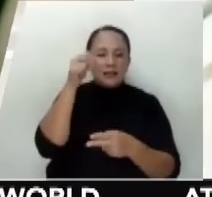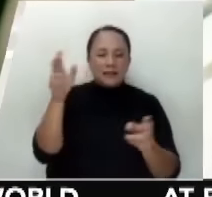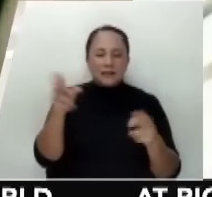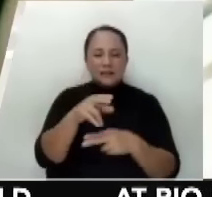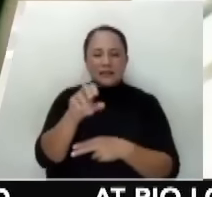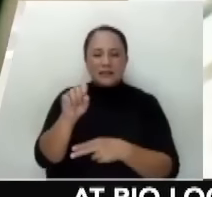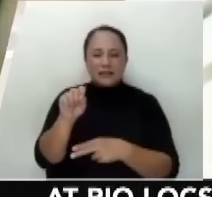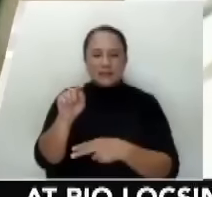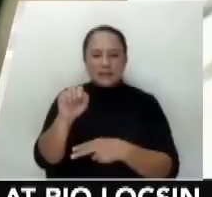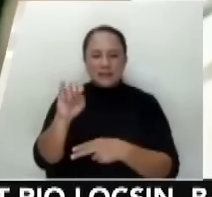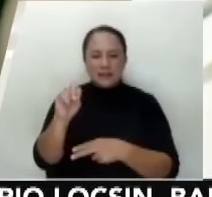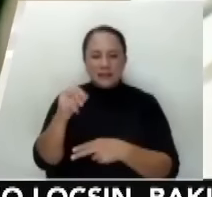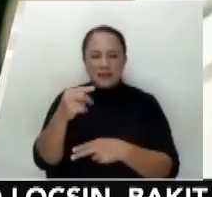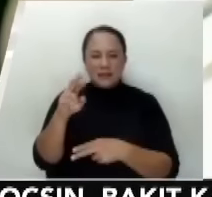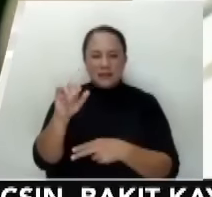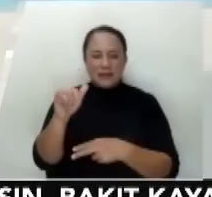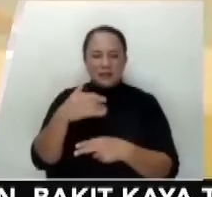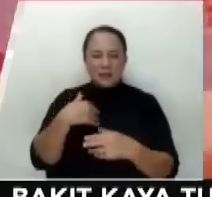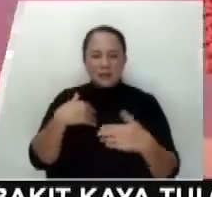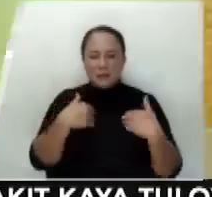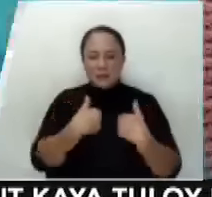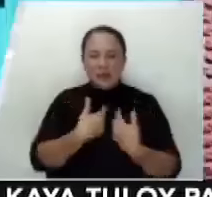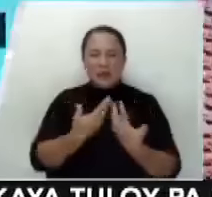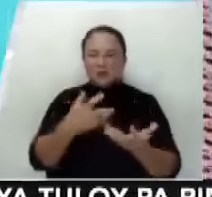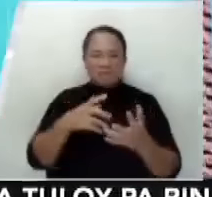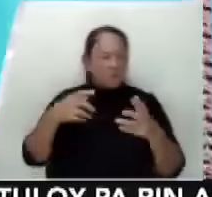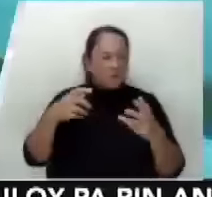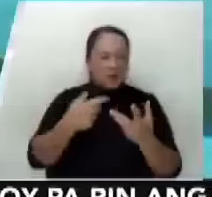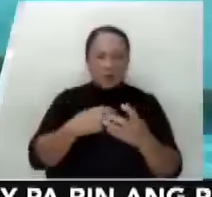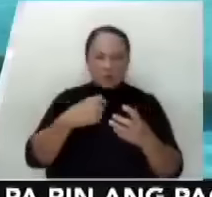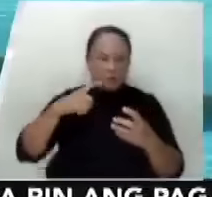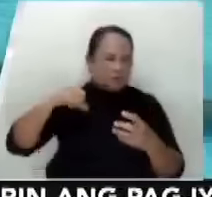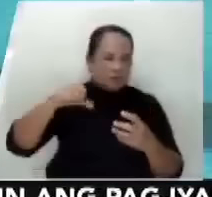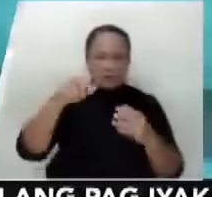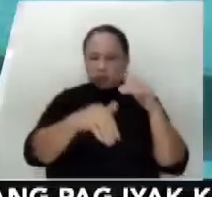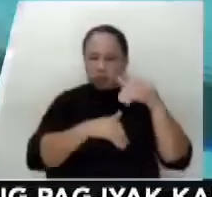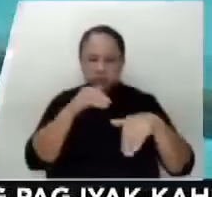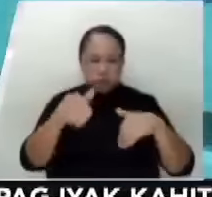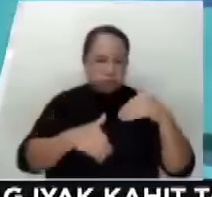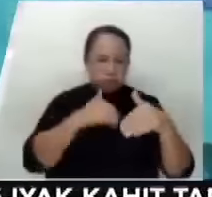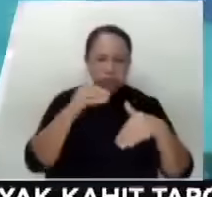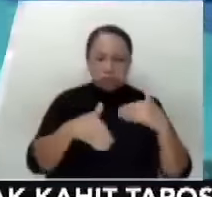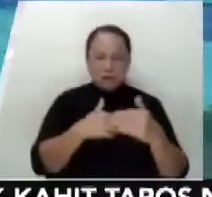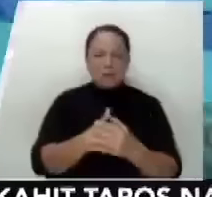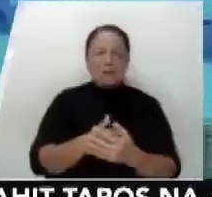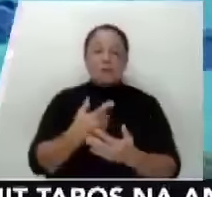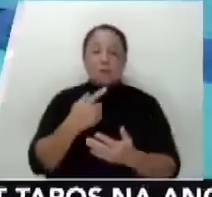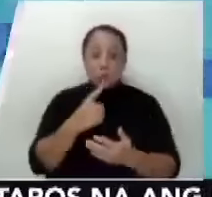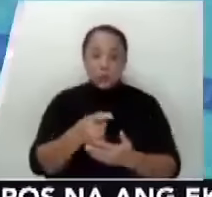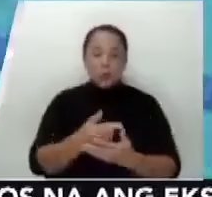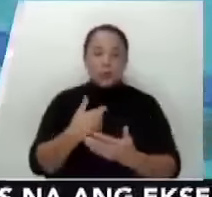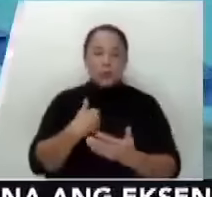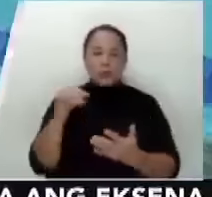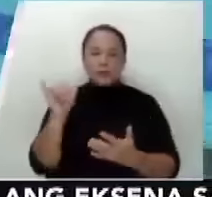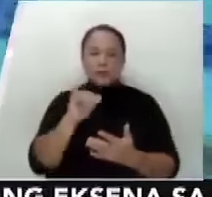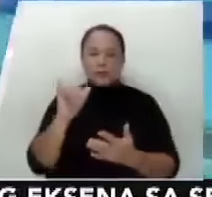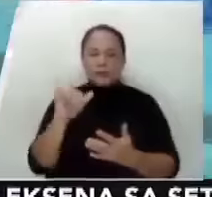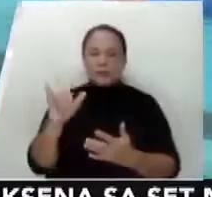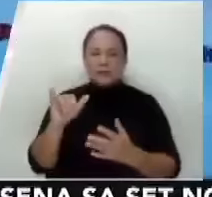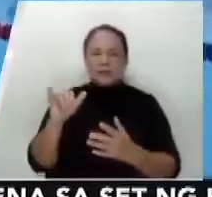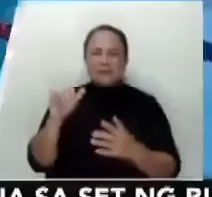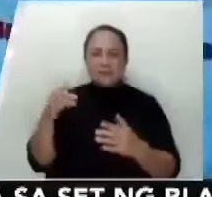Kasi animal po sa swimming yun. Oo. Ang bilis kasi sa paglangoy ni James Ray, talaga namang mala Stingray at